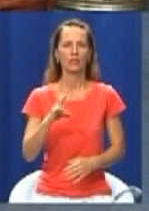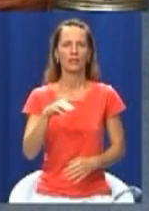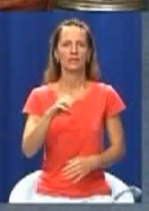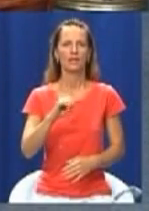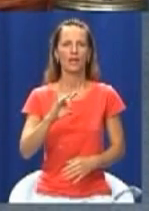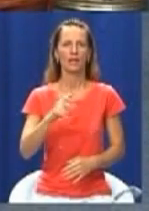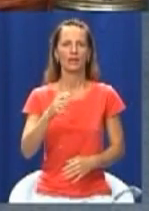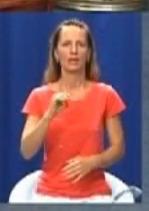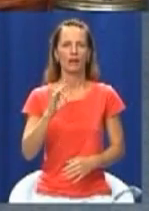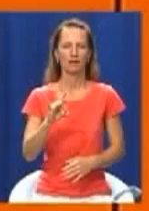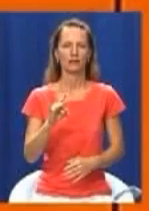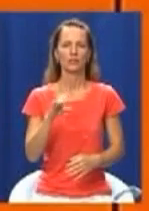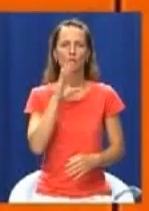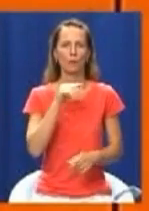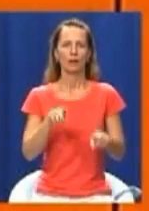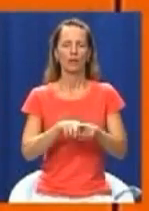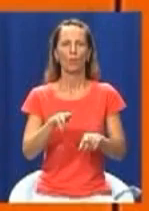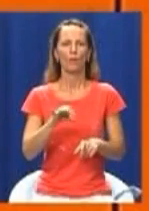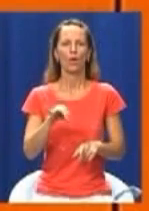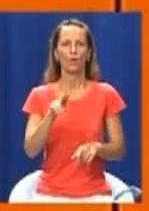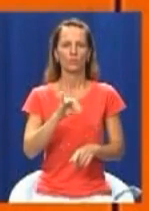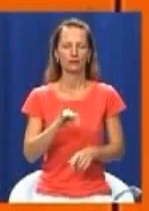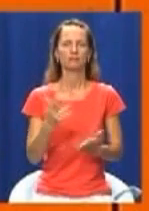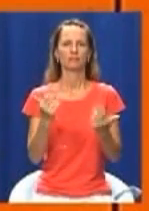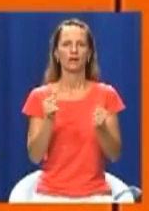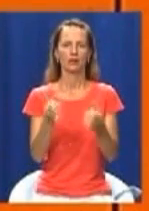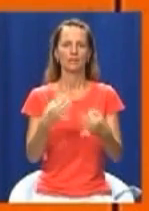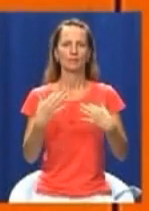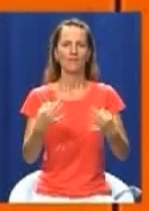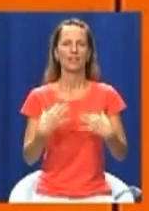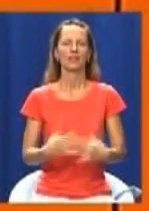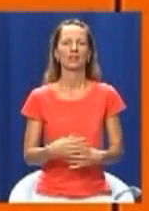Розповіси нам, Олексій. Звісно. Розповідай.